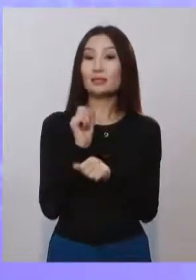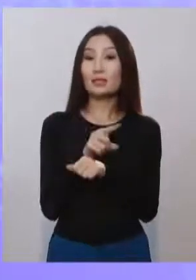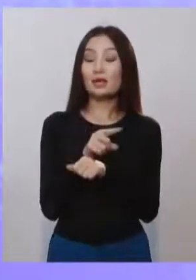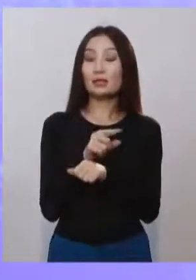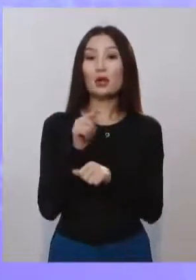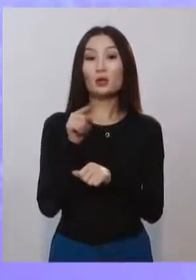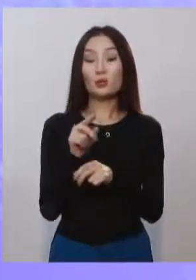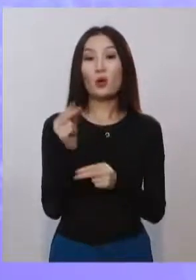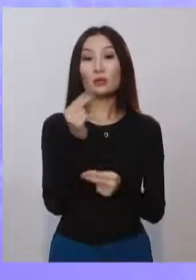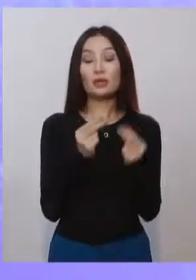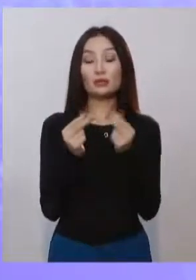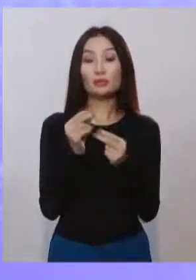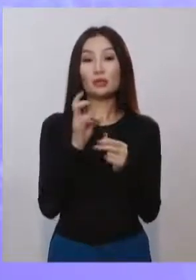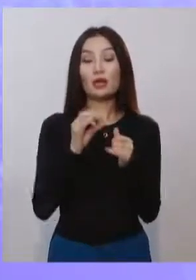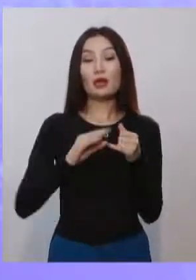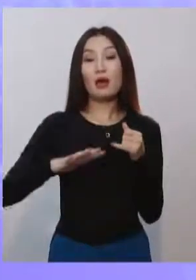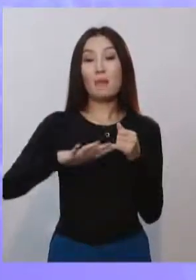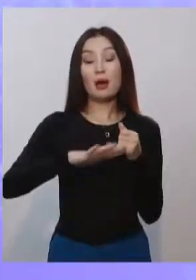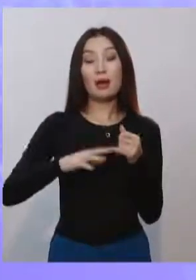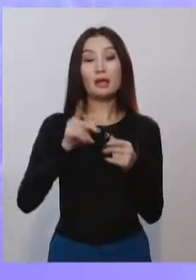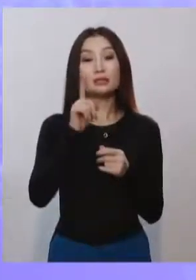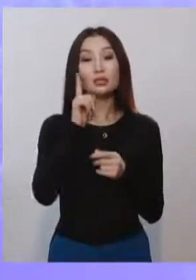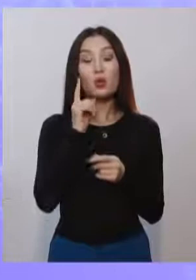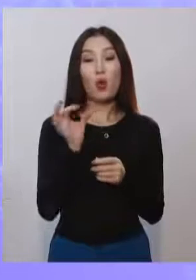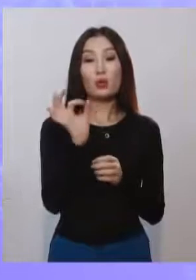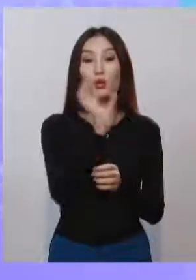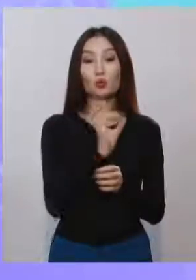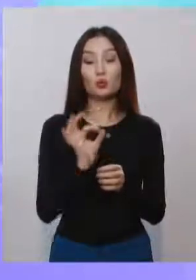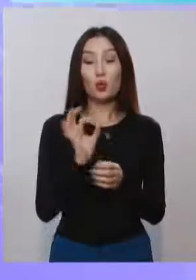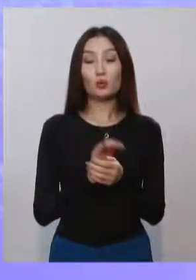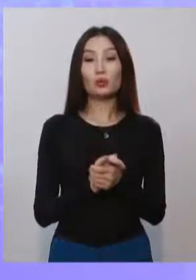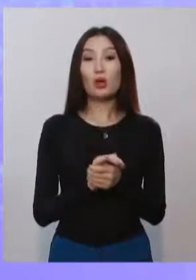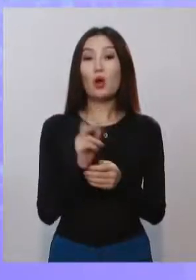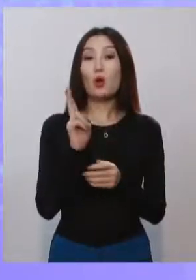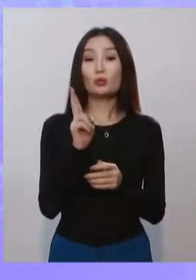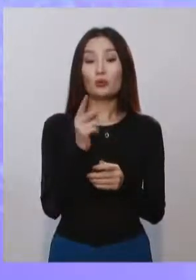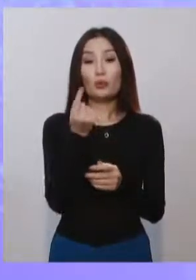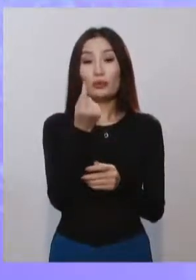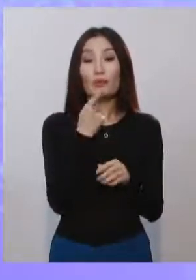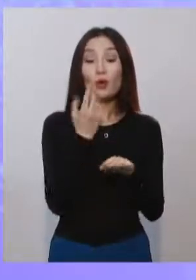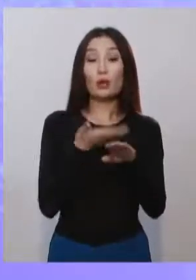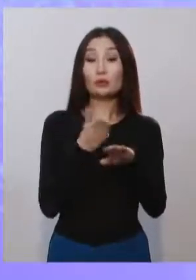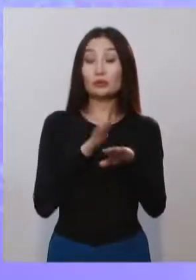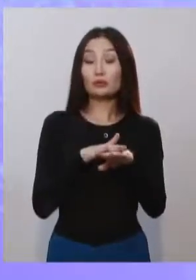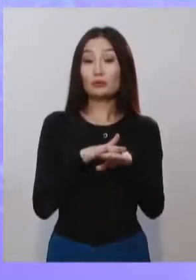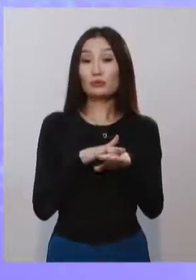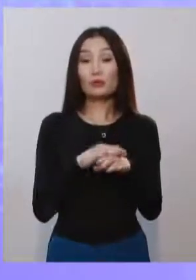то нарисуйте на полях зеленый кружок кто немного затруднялся